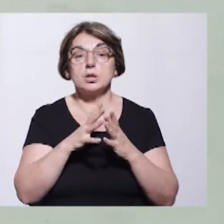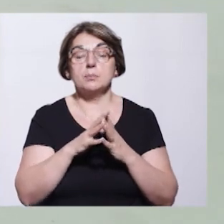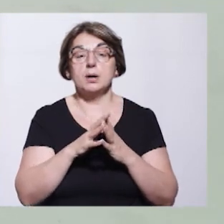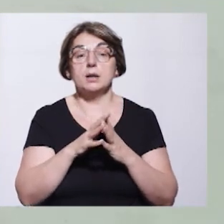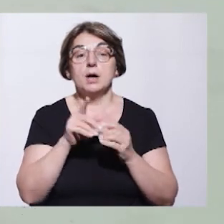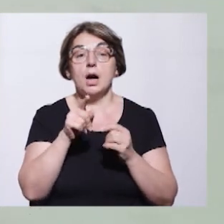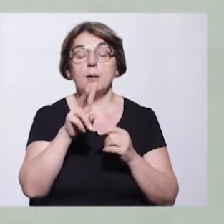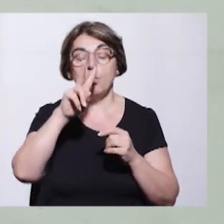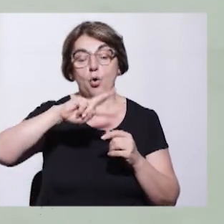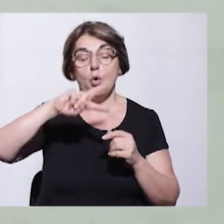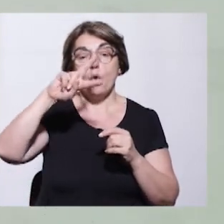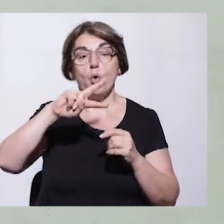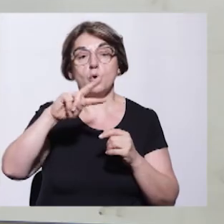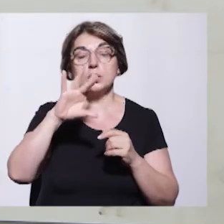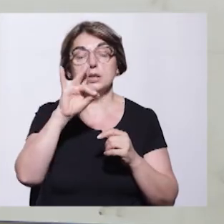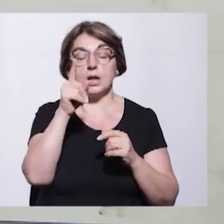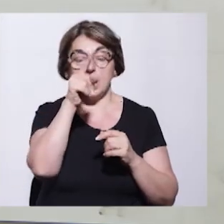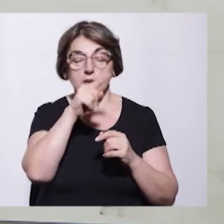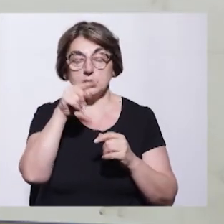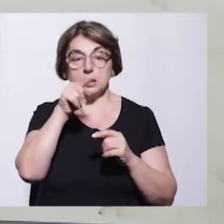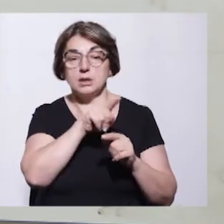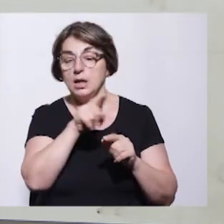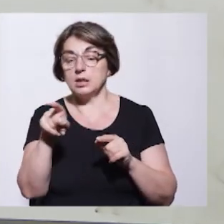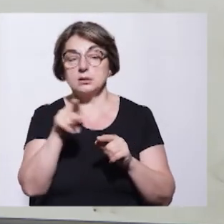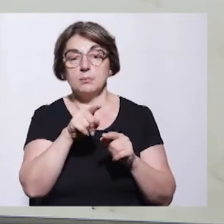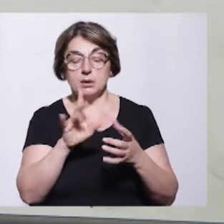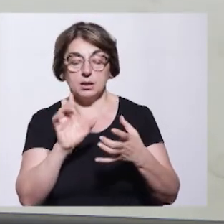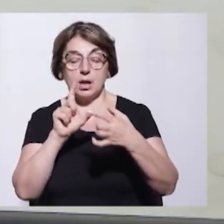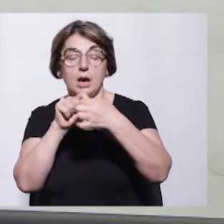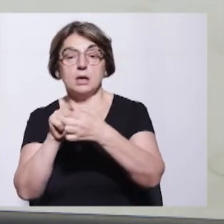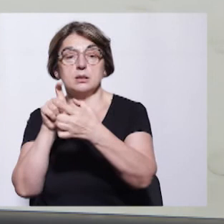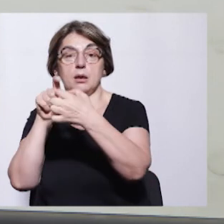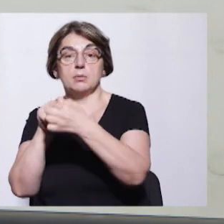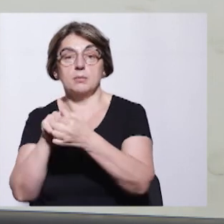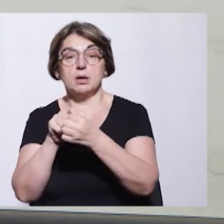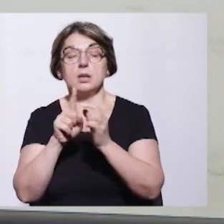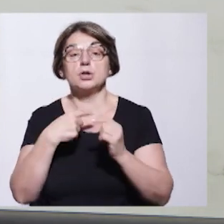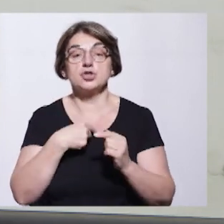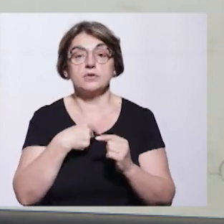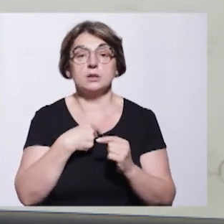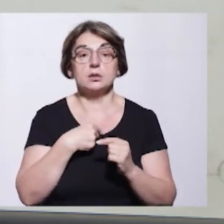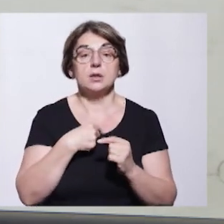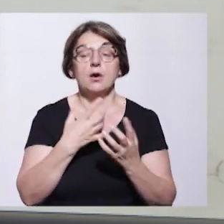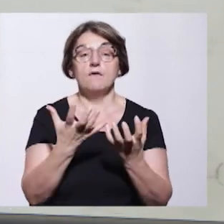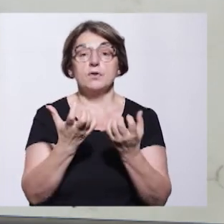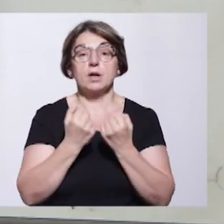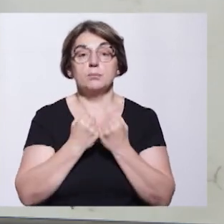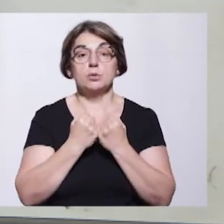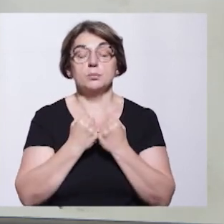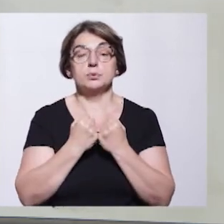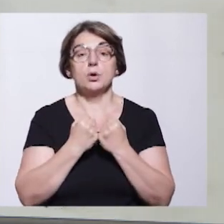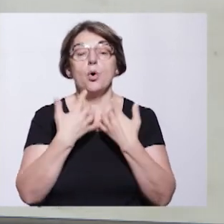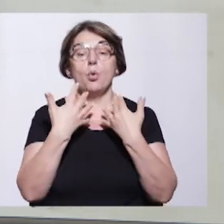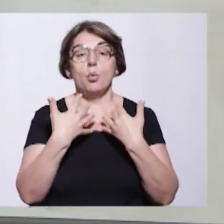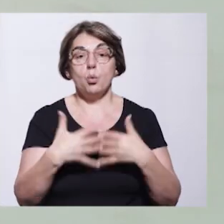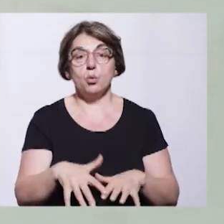ხდება ამ ორი რადიკალის ერთმანეთთან გადაბმა და ჩვენ